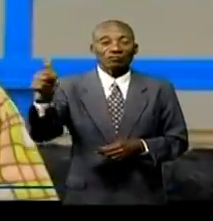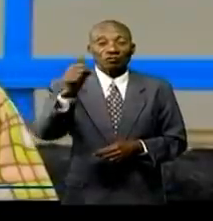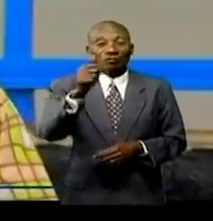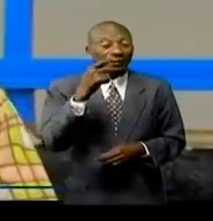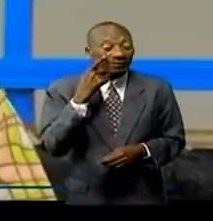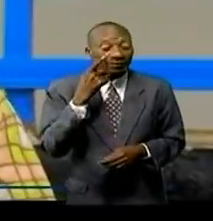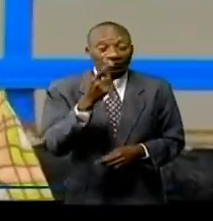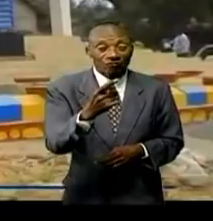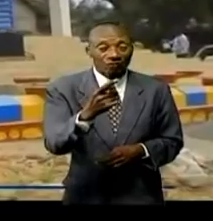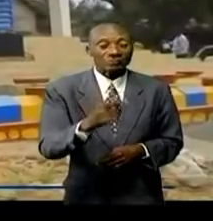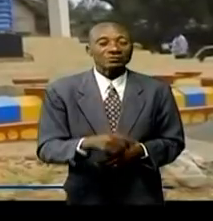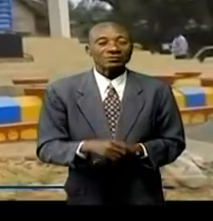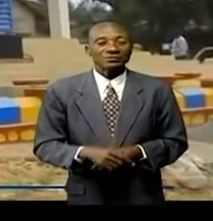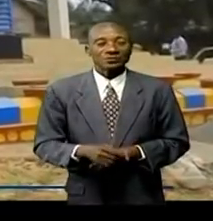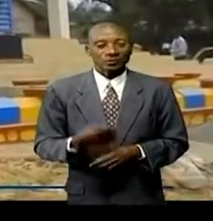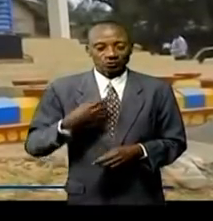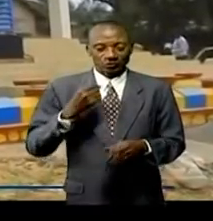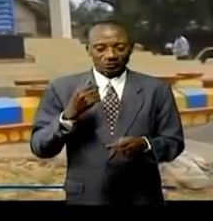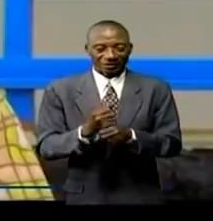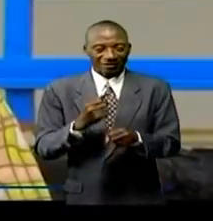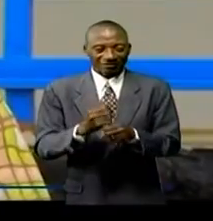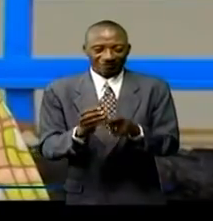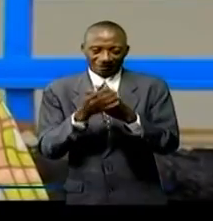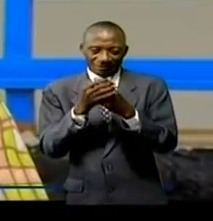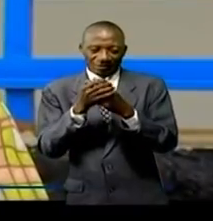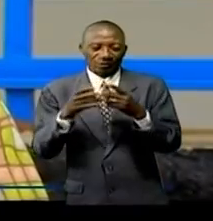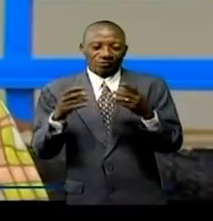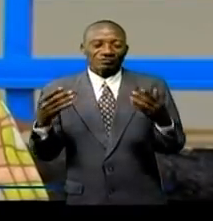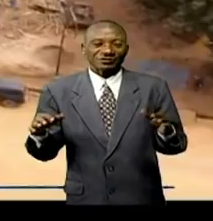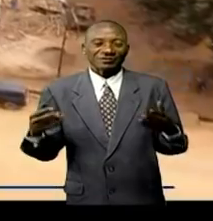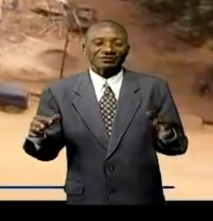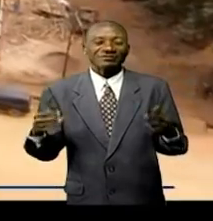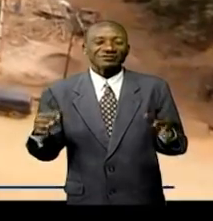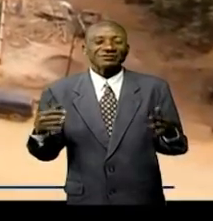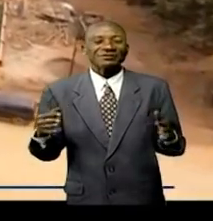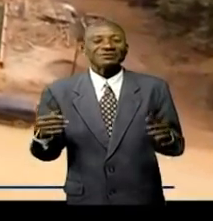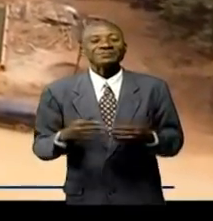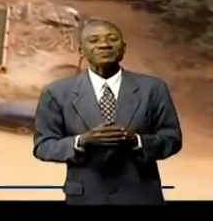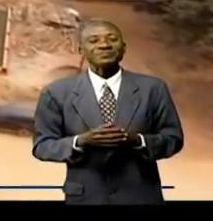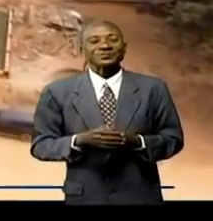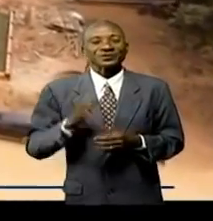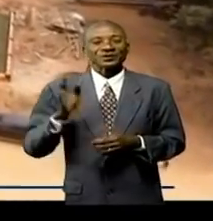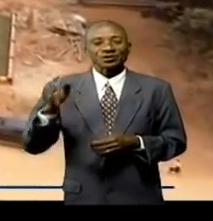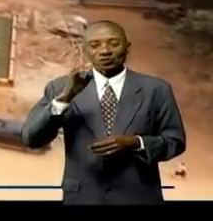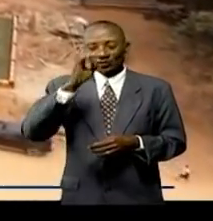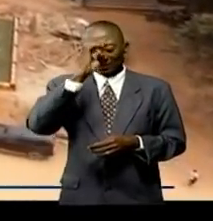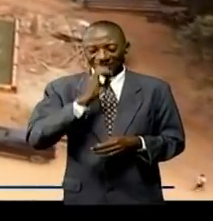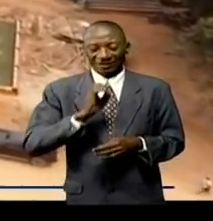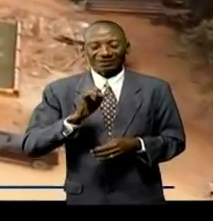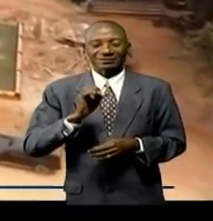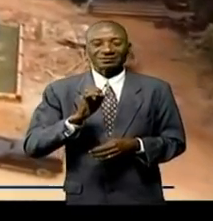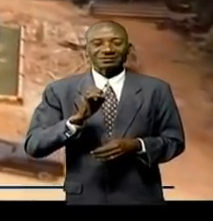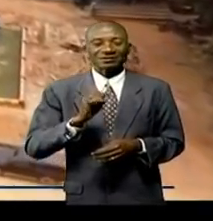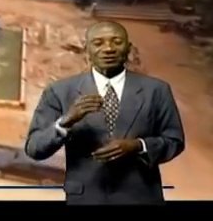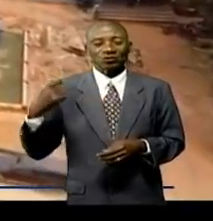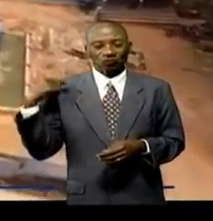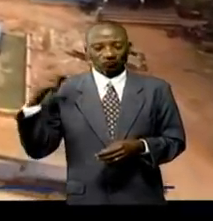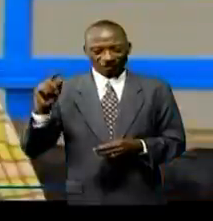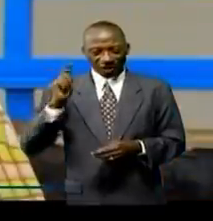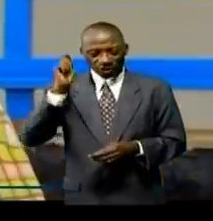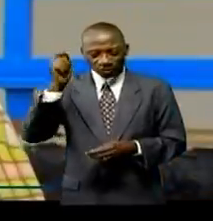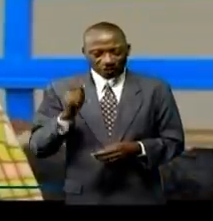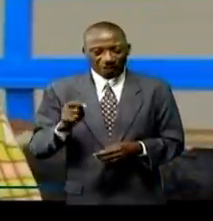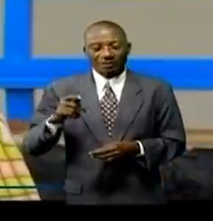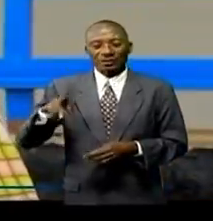vers les travaux de finissage. Vraiment, c'est appréciable. Son Excellence, Monsieur le gouverneur de la province de l'Ituri, Johnny